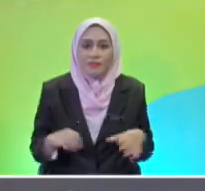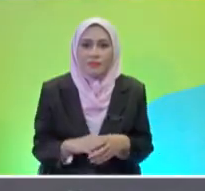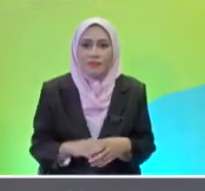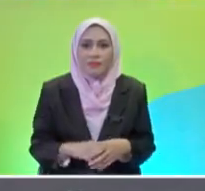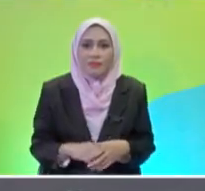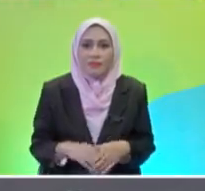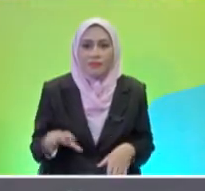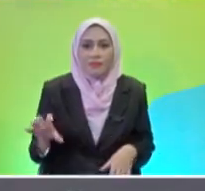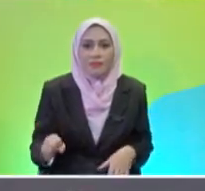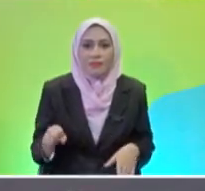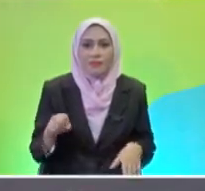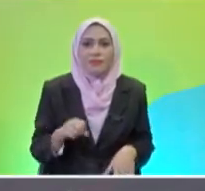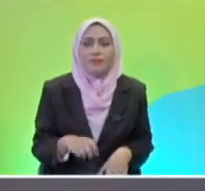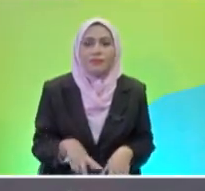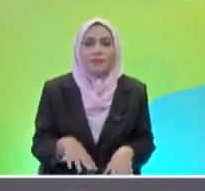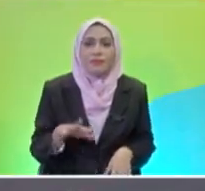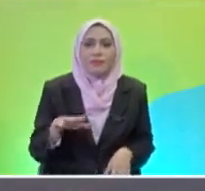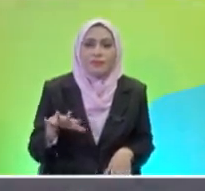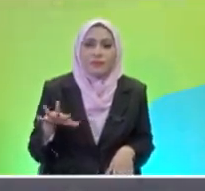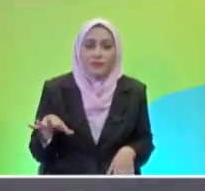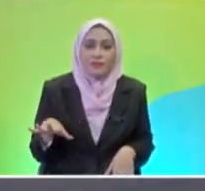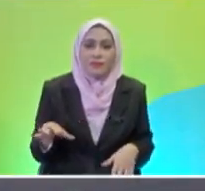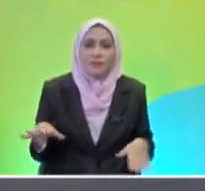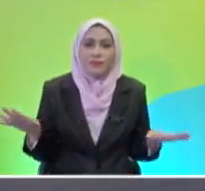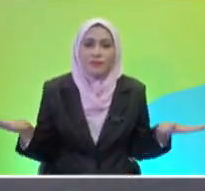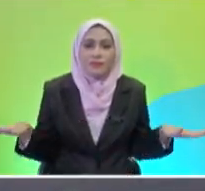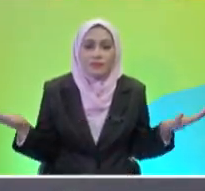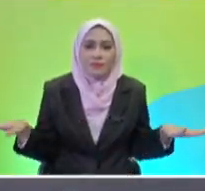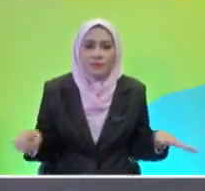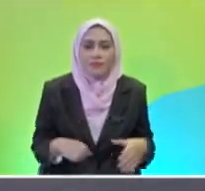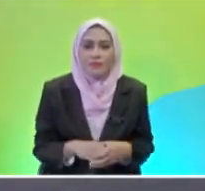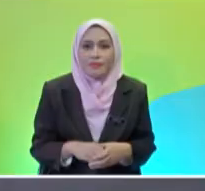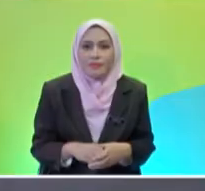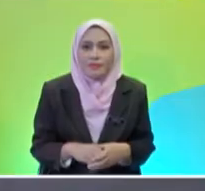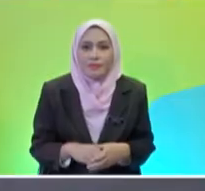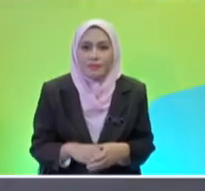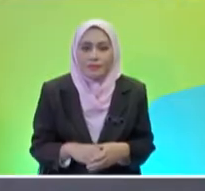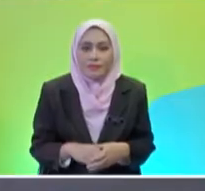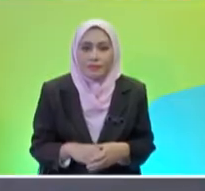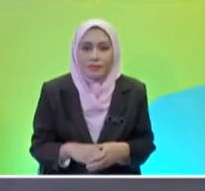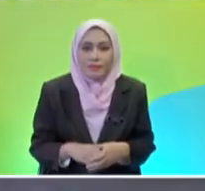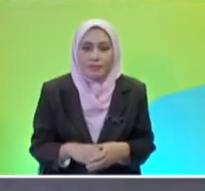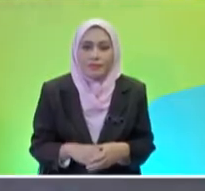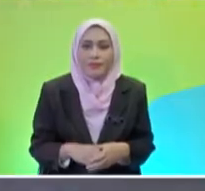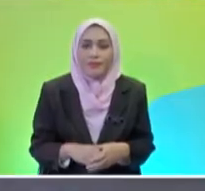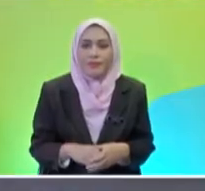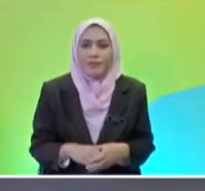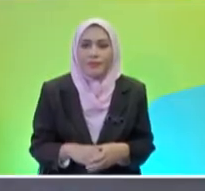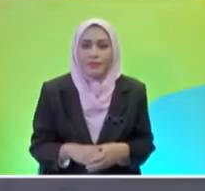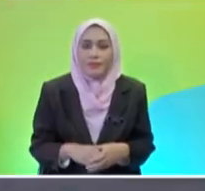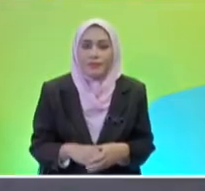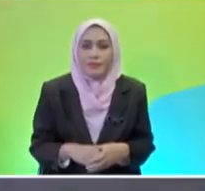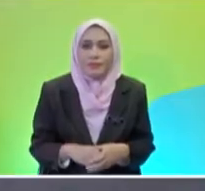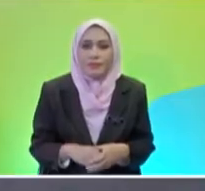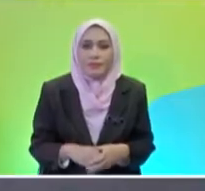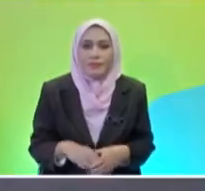ambil perkataan terbang ya, murid-murid. Ya, okay, terbang. Kita lekatkan. Okay. Alright.